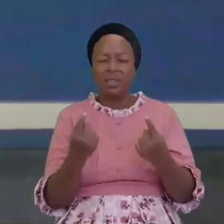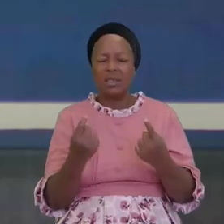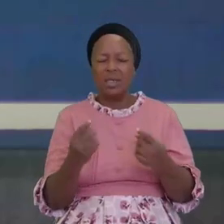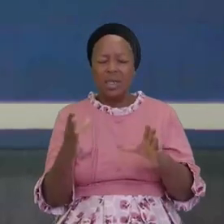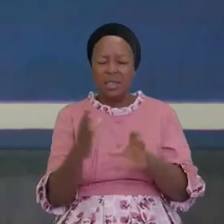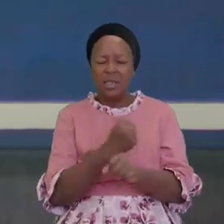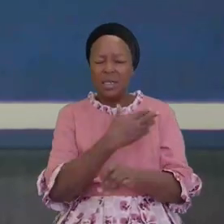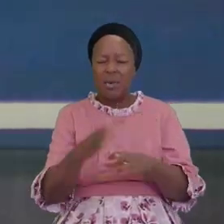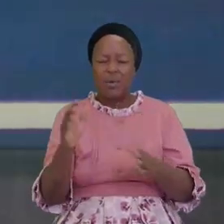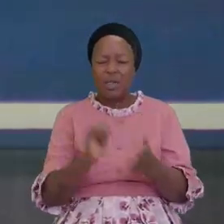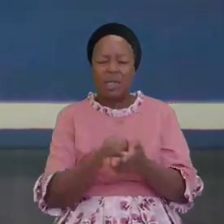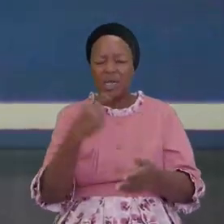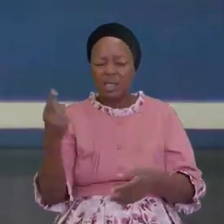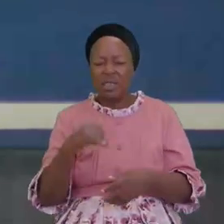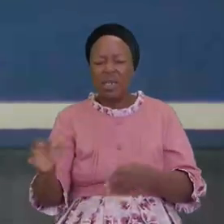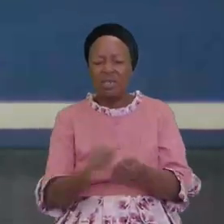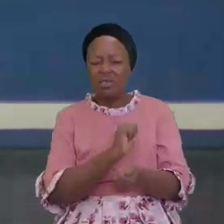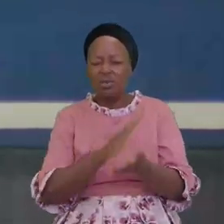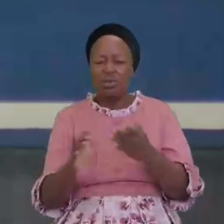Ôte tout leur péché.